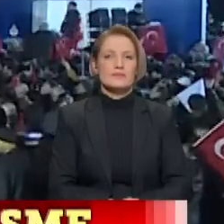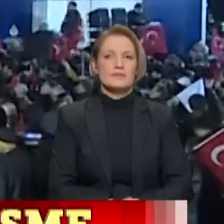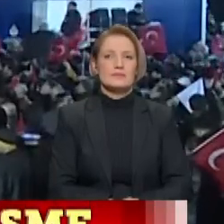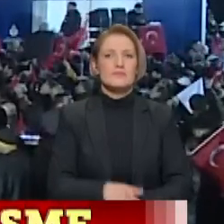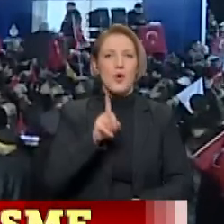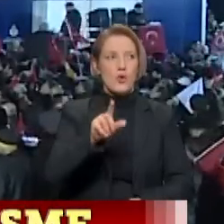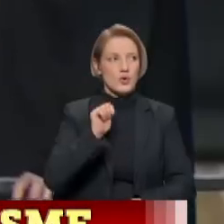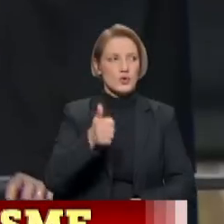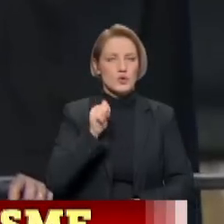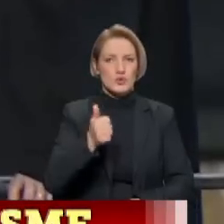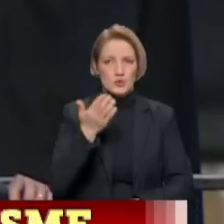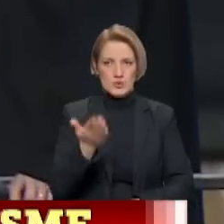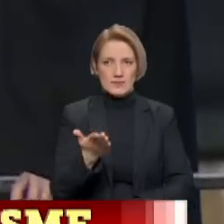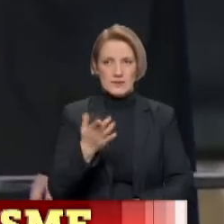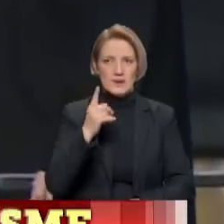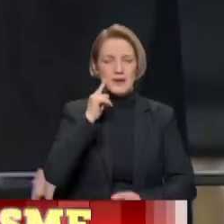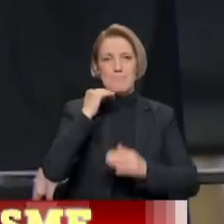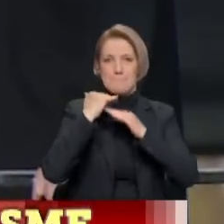O gün